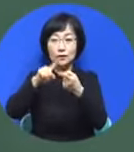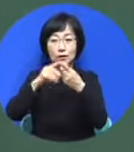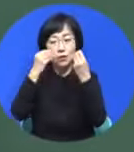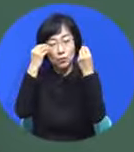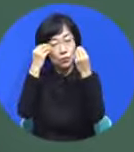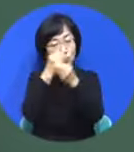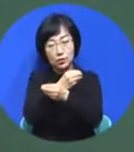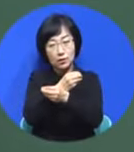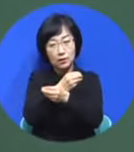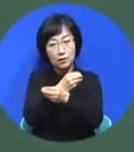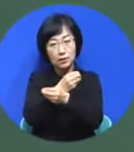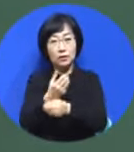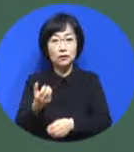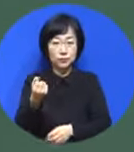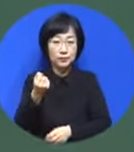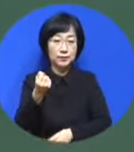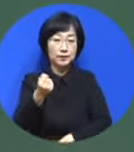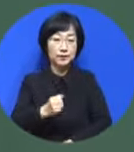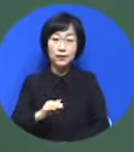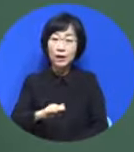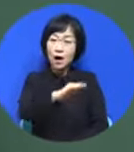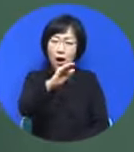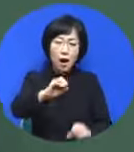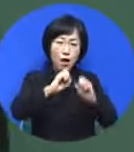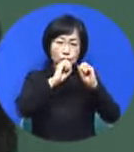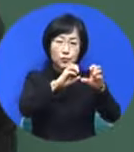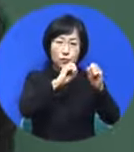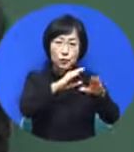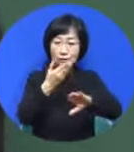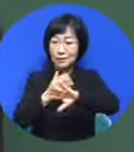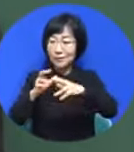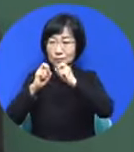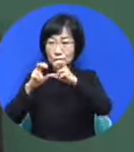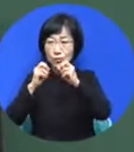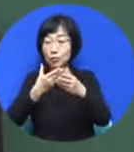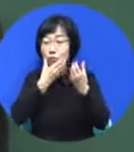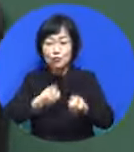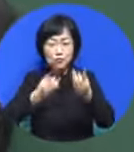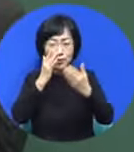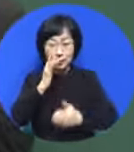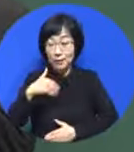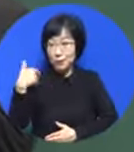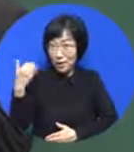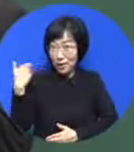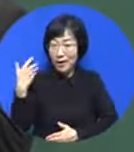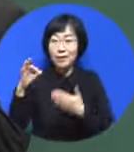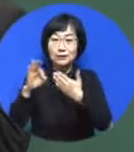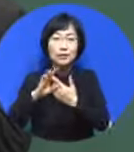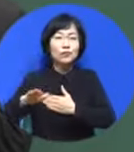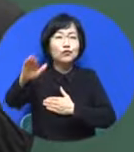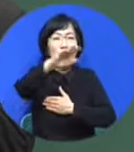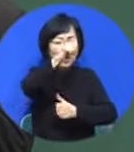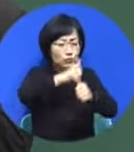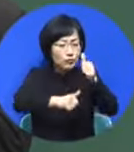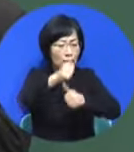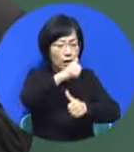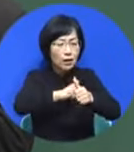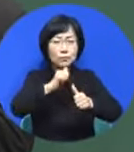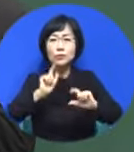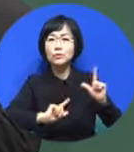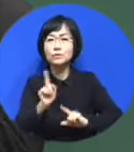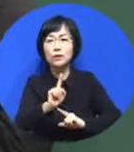have misunderstood evangelism and missions. 여러분이 이걸 모르면 할 수 없이 우리의 후대는 여러분의 후대는 노예로 가야 되는 거예요. If you